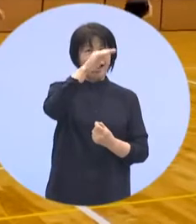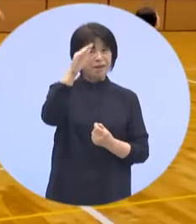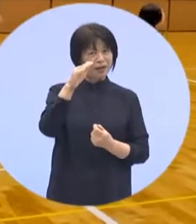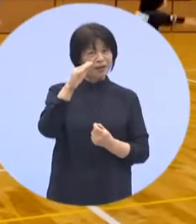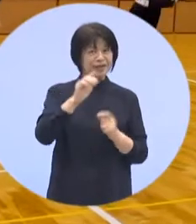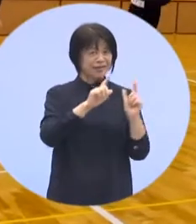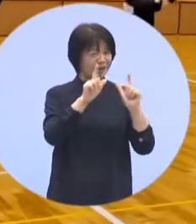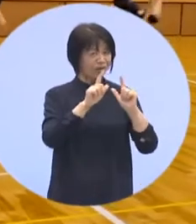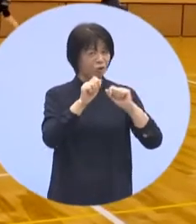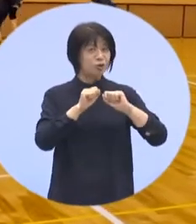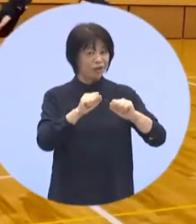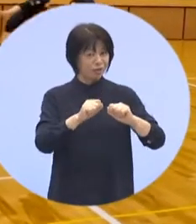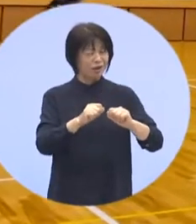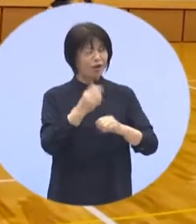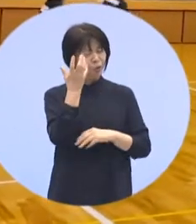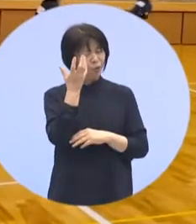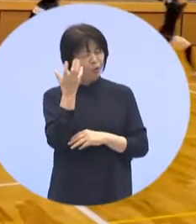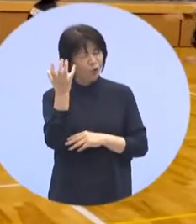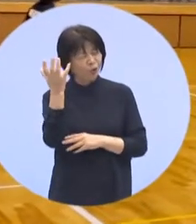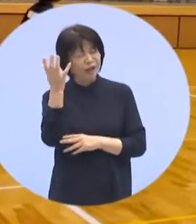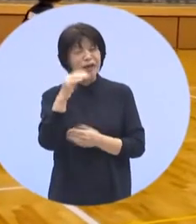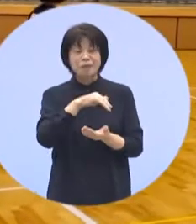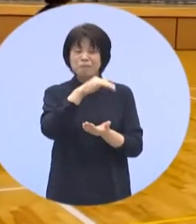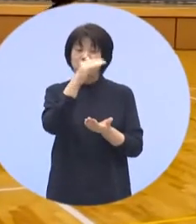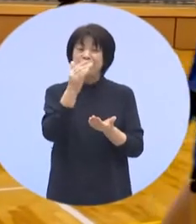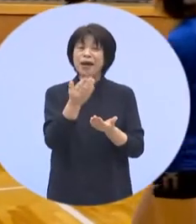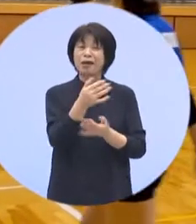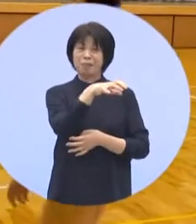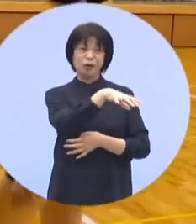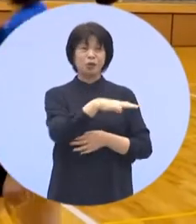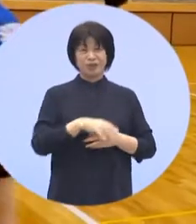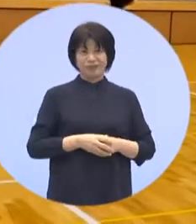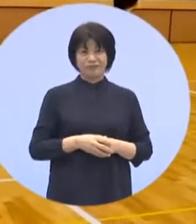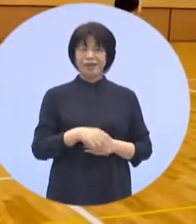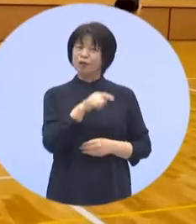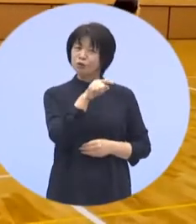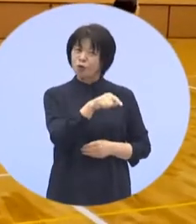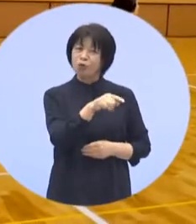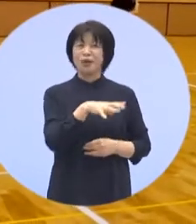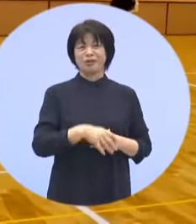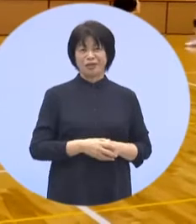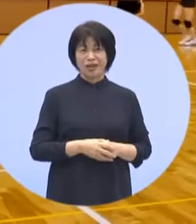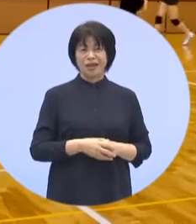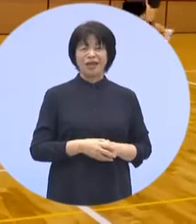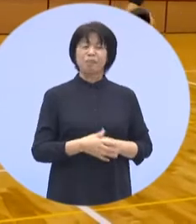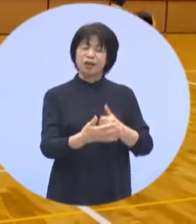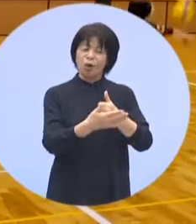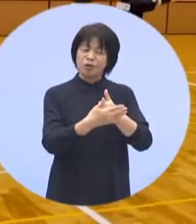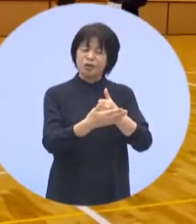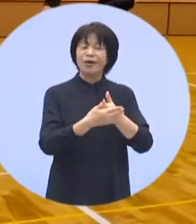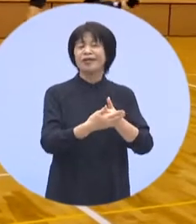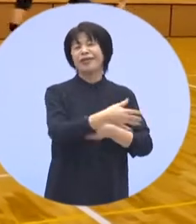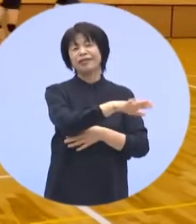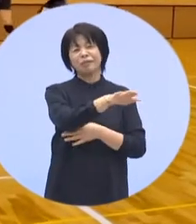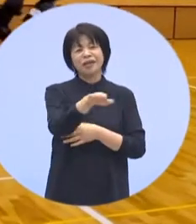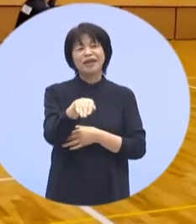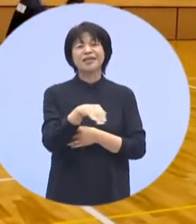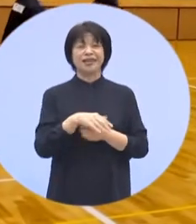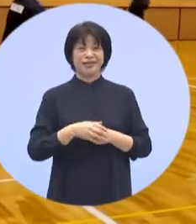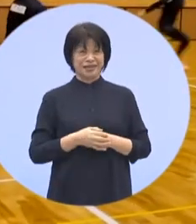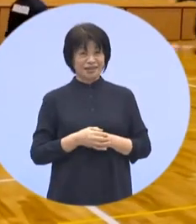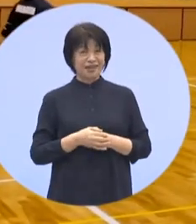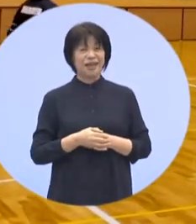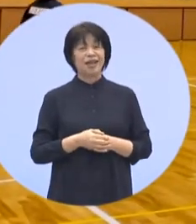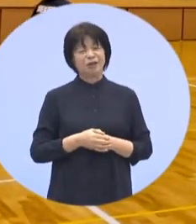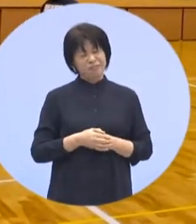、すごい思い入れのある場所ではあるので、そういった場所でお世話になった方や支えてくれた